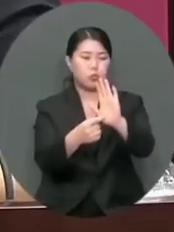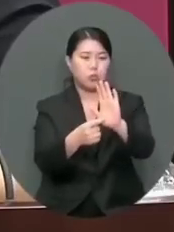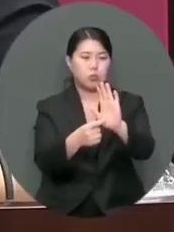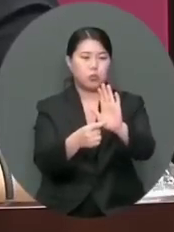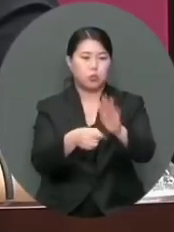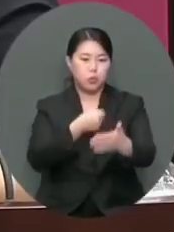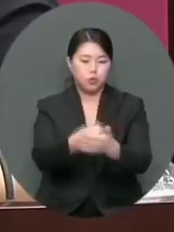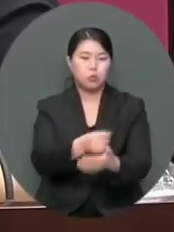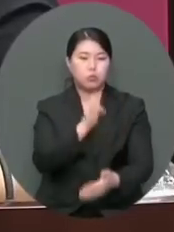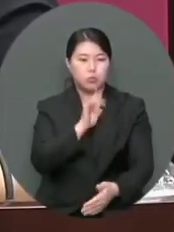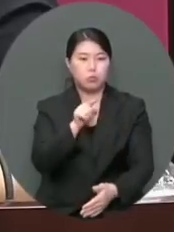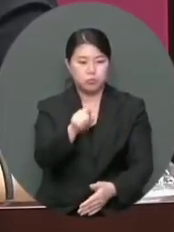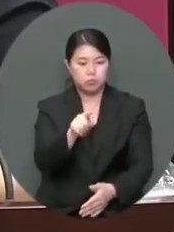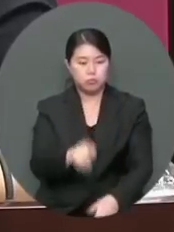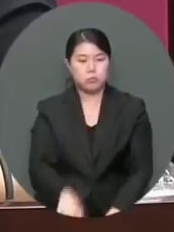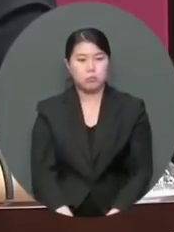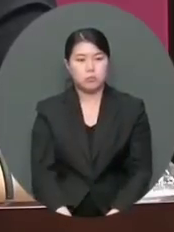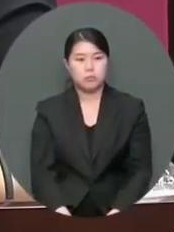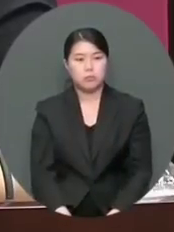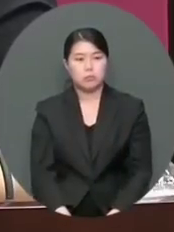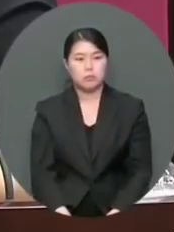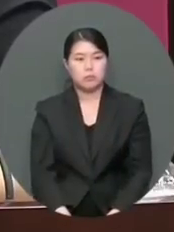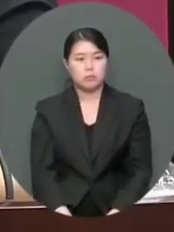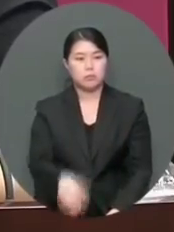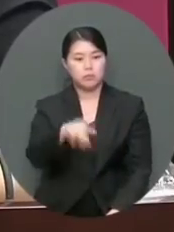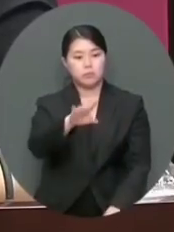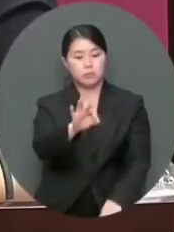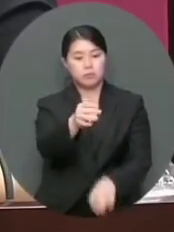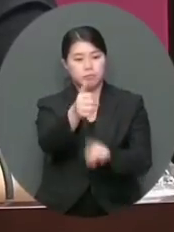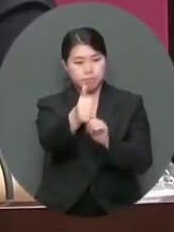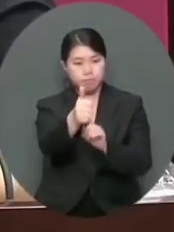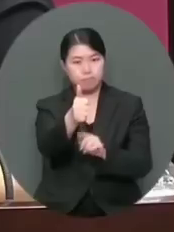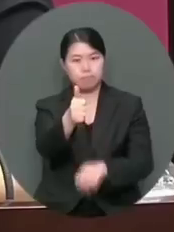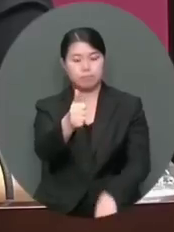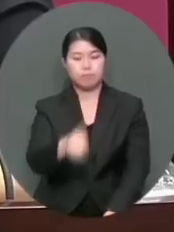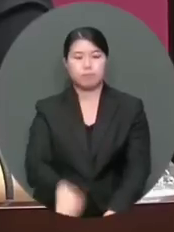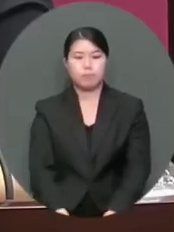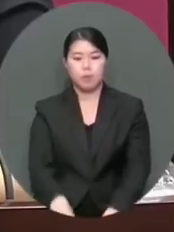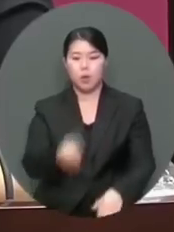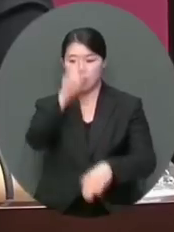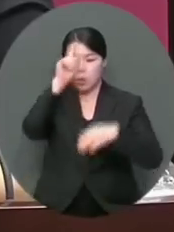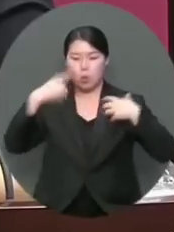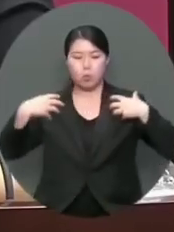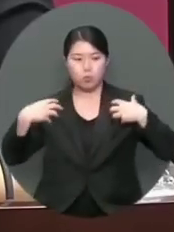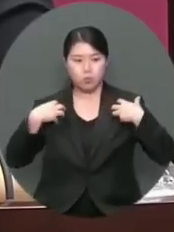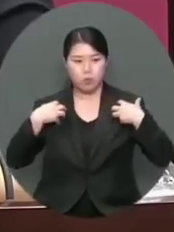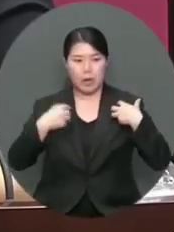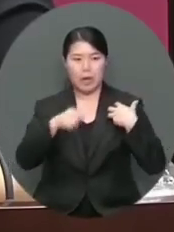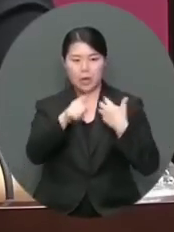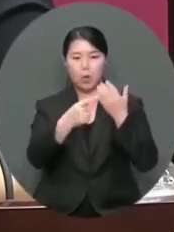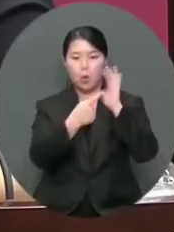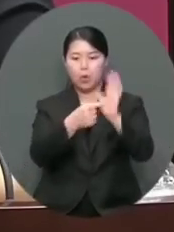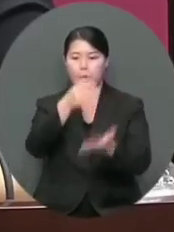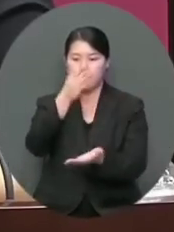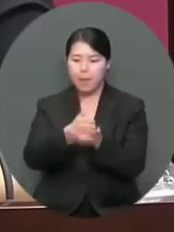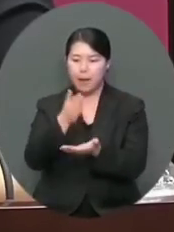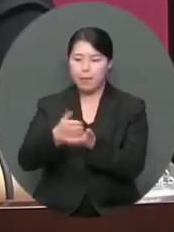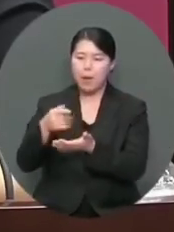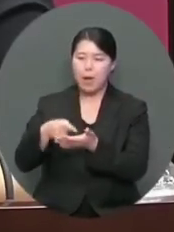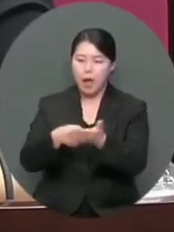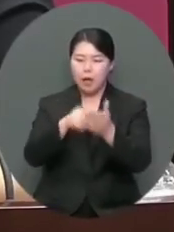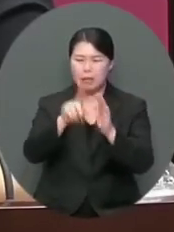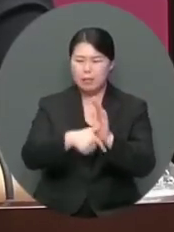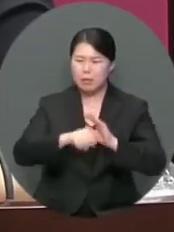정혜구 이사장님이 결정하신 거예요. 정혜구 이사장님이 정부가 그거 좀 공개하지 말아주셔야 한다고